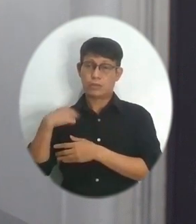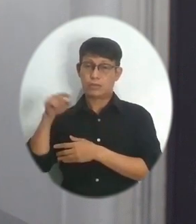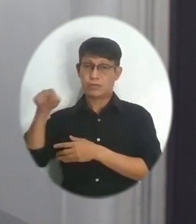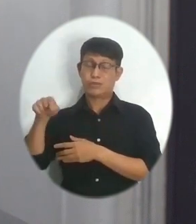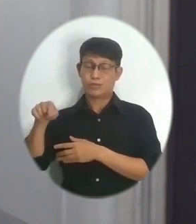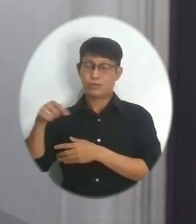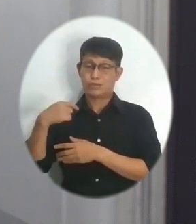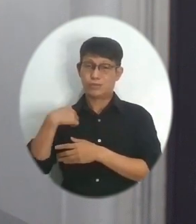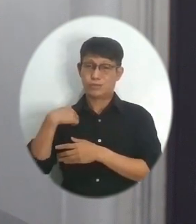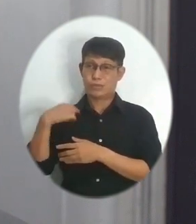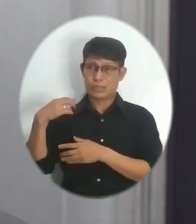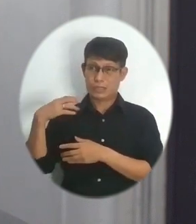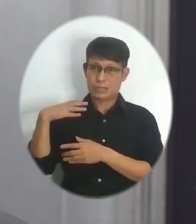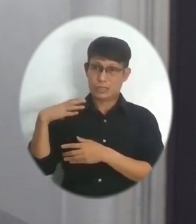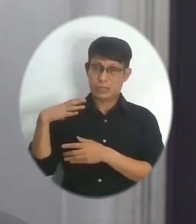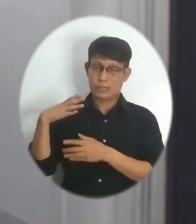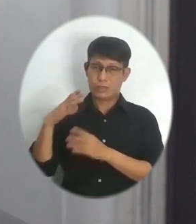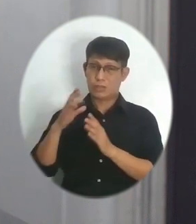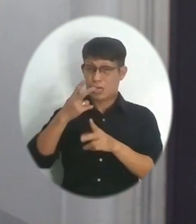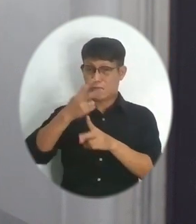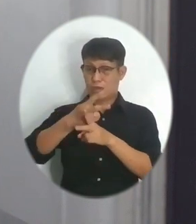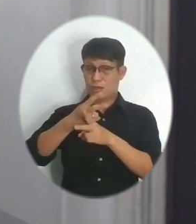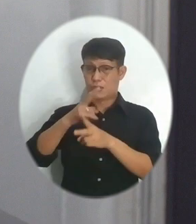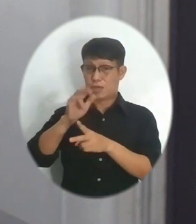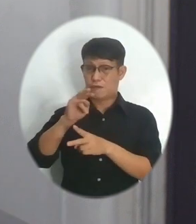Ngayon po, andyan po sa labas yung